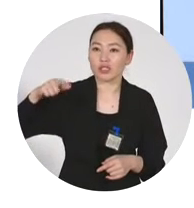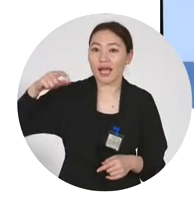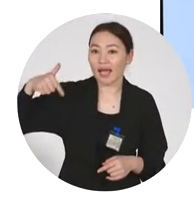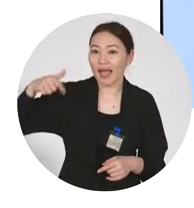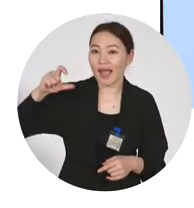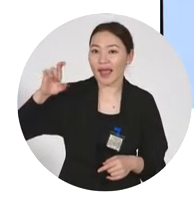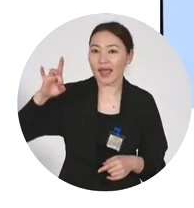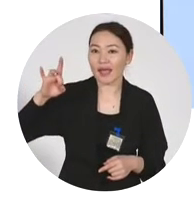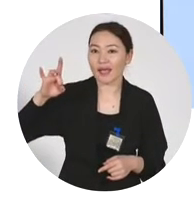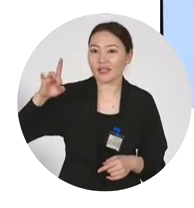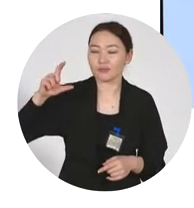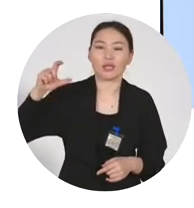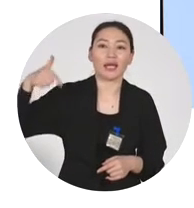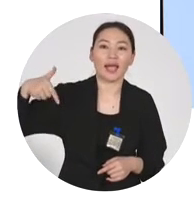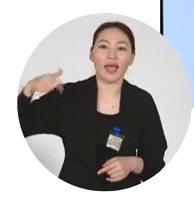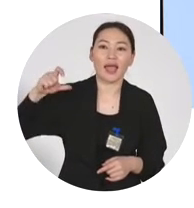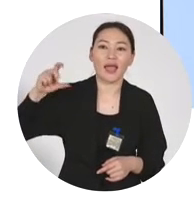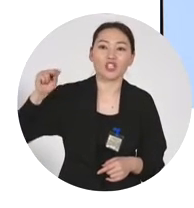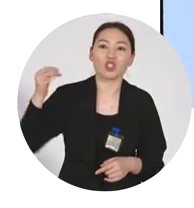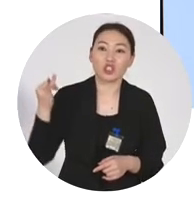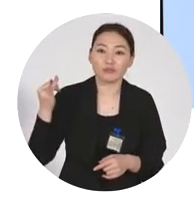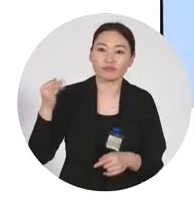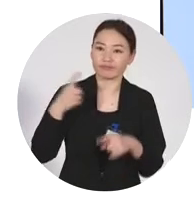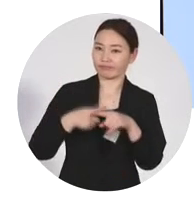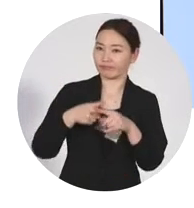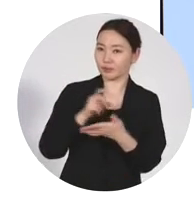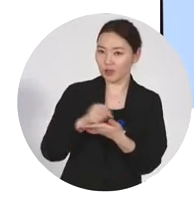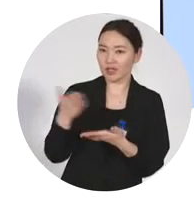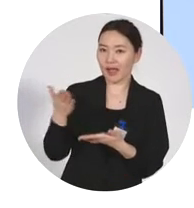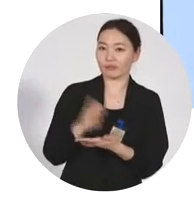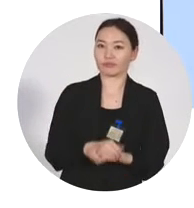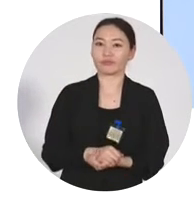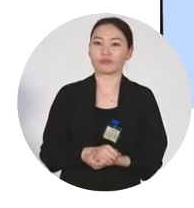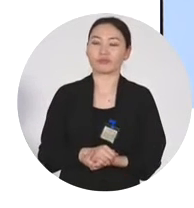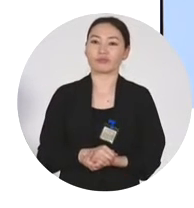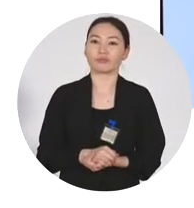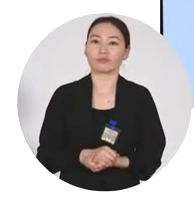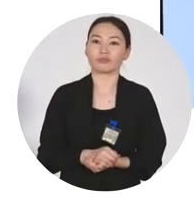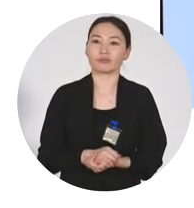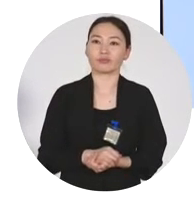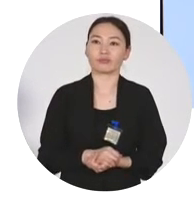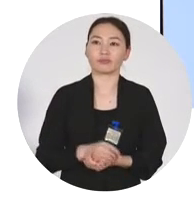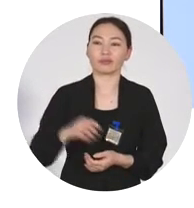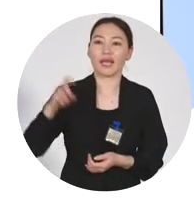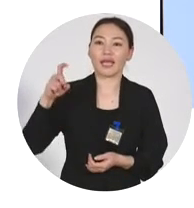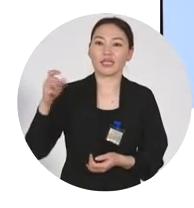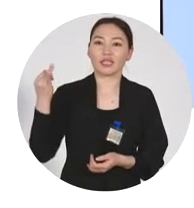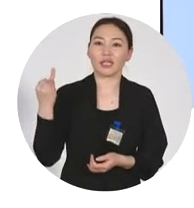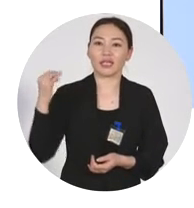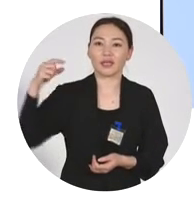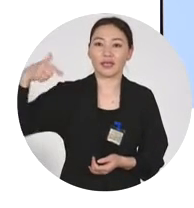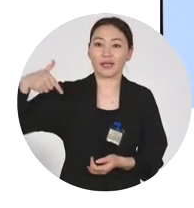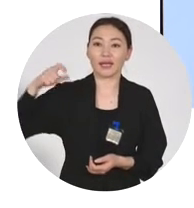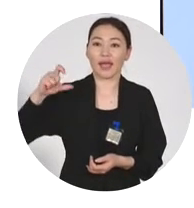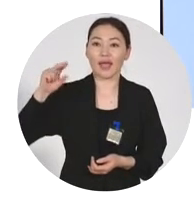харъя. За. Хи гэдэг үгшгээр төгсөн байгаа учраас гэчийн нөхслөө шууд залгам бичсэн хи гэ чи